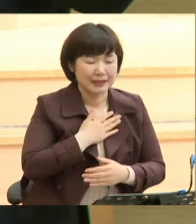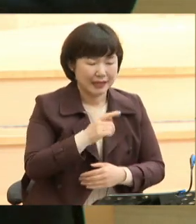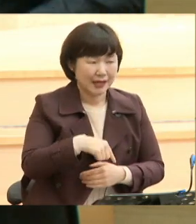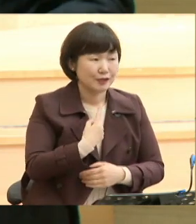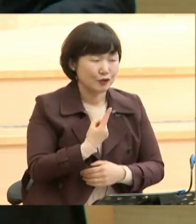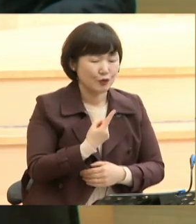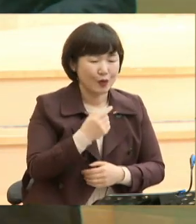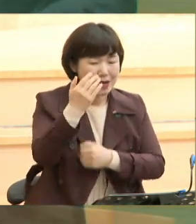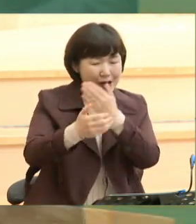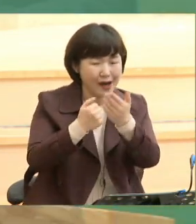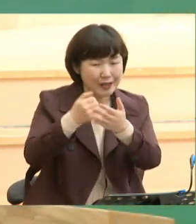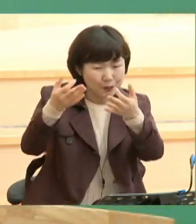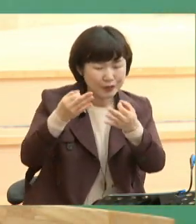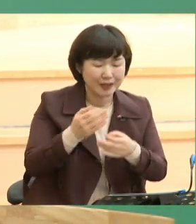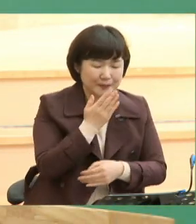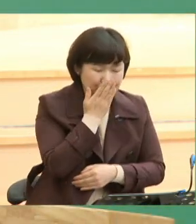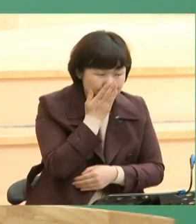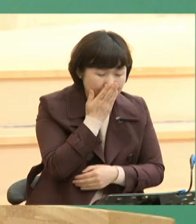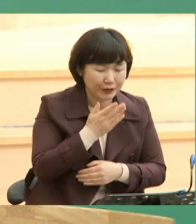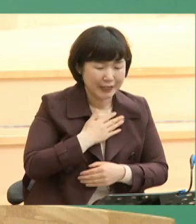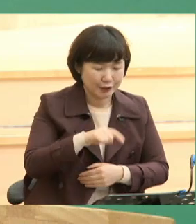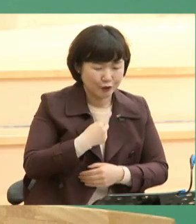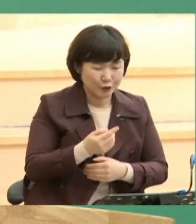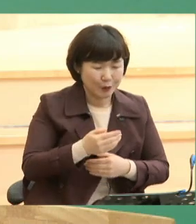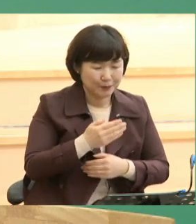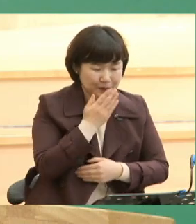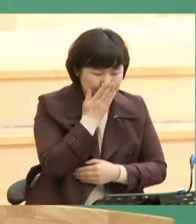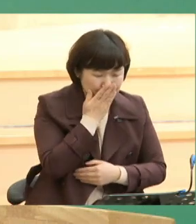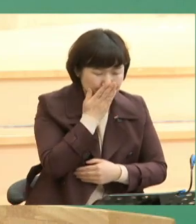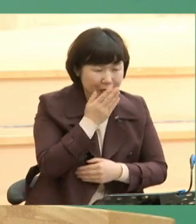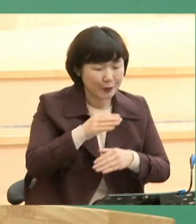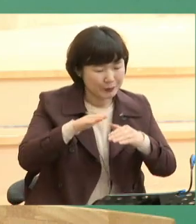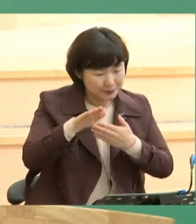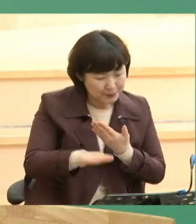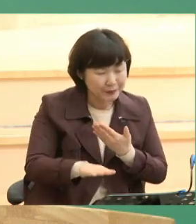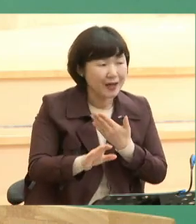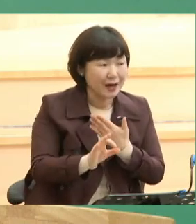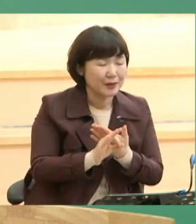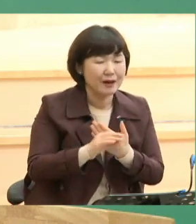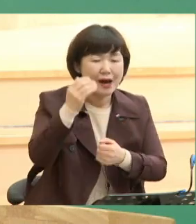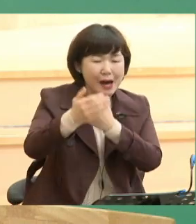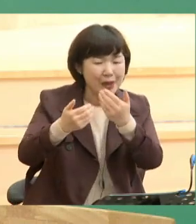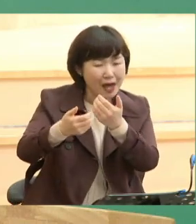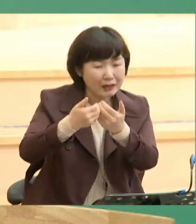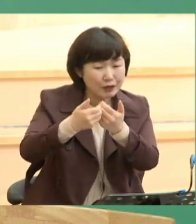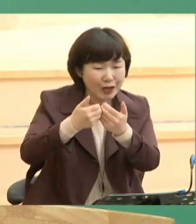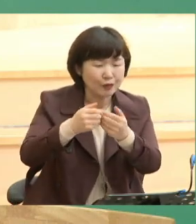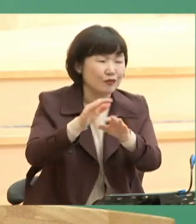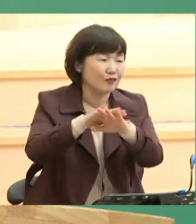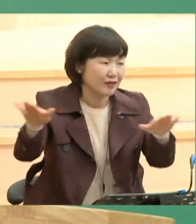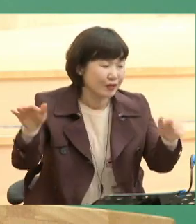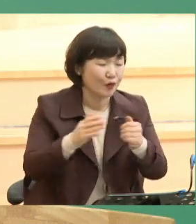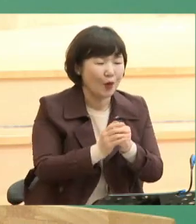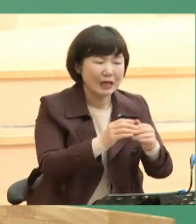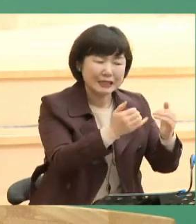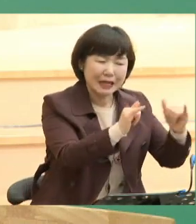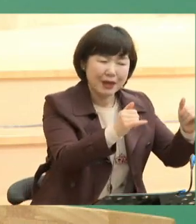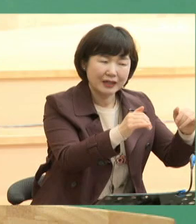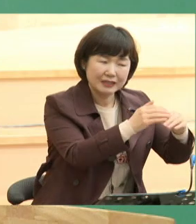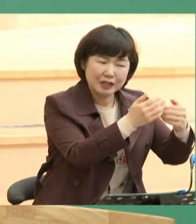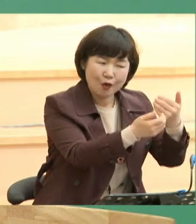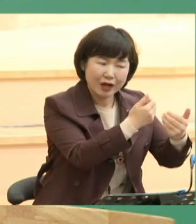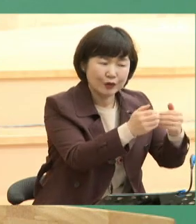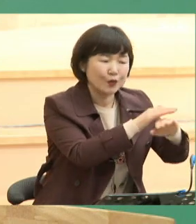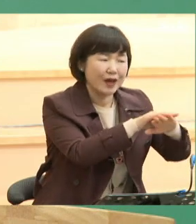앞에 나 져지 고 스스로 엎드리면 하나님과의 관계는 물론이거니와 사람과의 갈등도